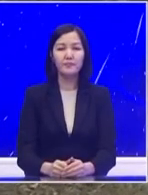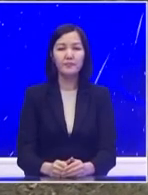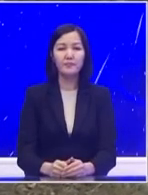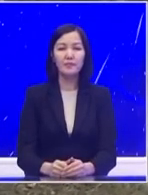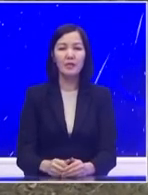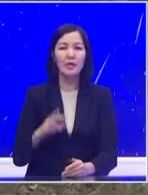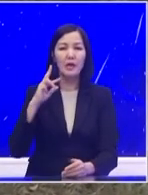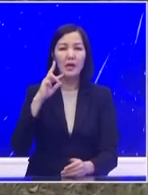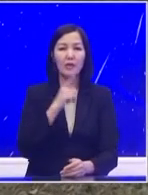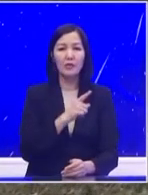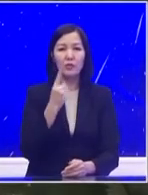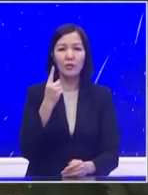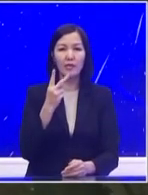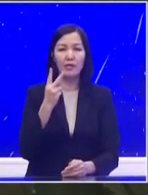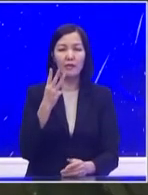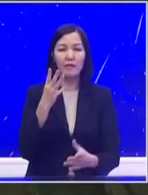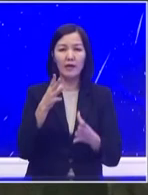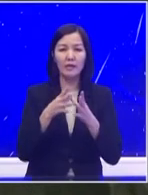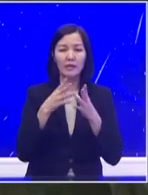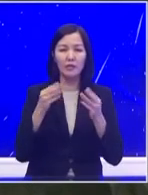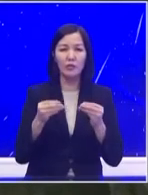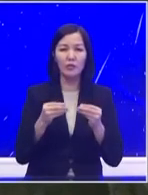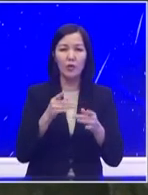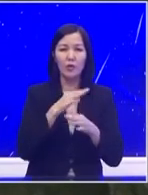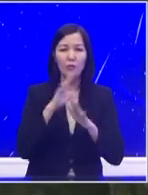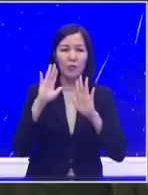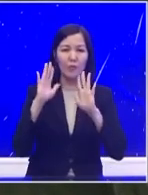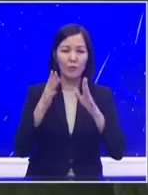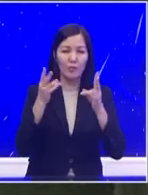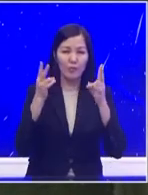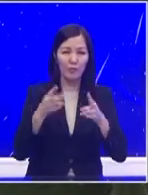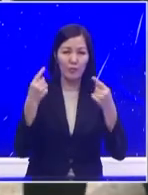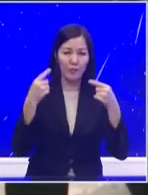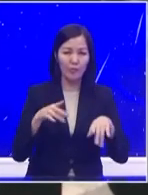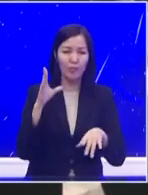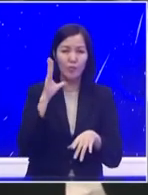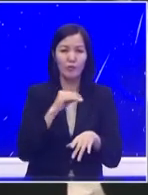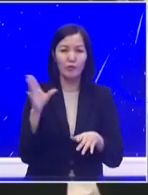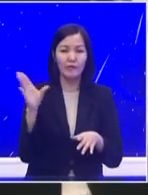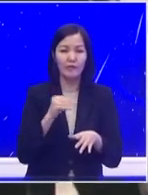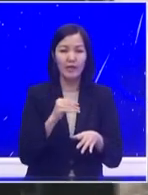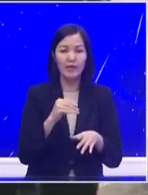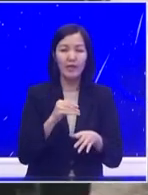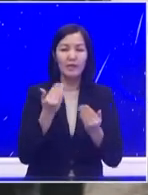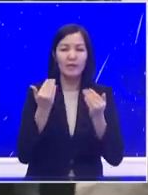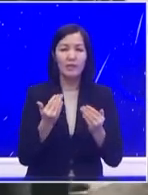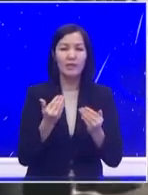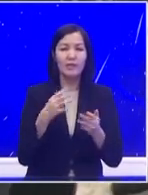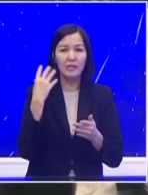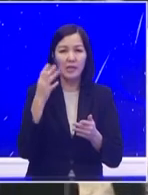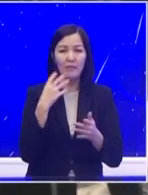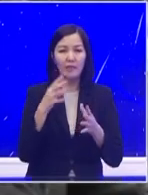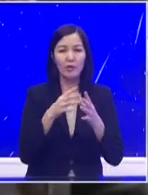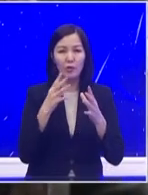Бактериальный ожог плодовых за 1-2 сезона способен погубить целый сад. К сожалению, ему подвержены практически все семечковые культуры – яблони,